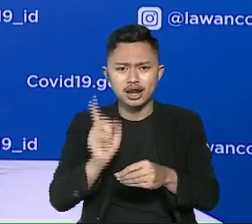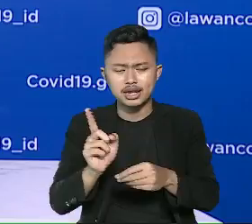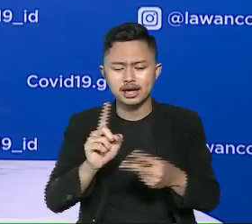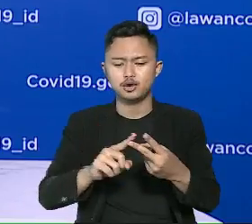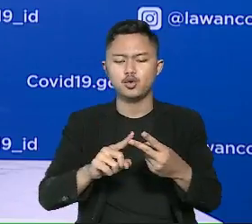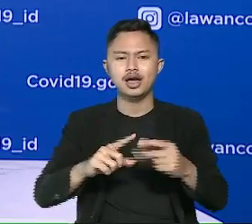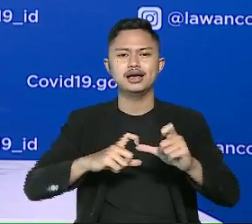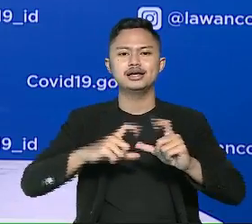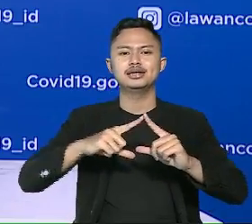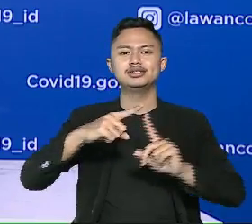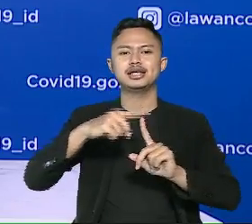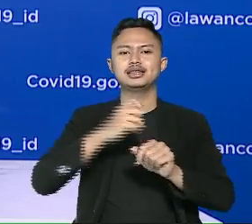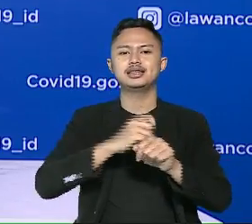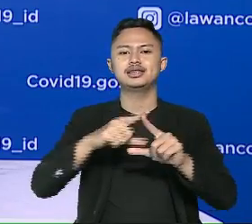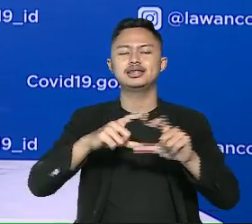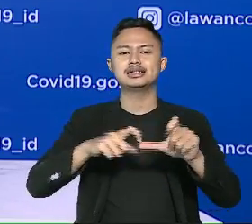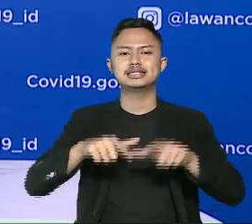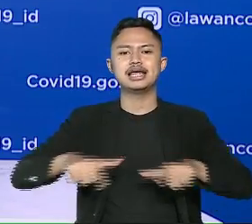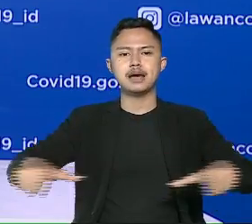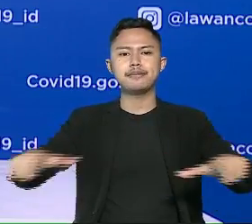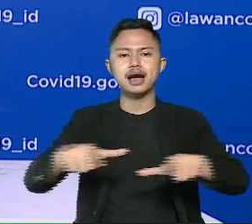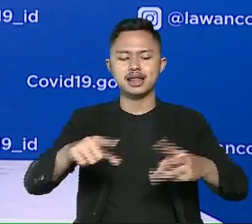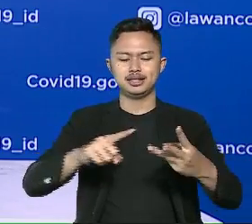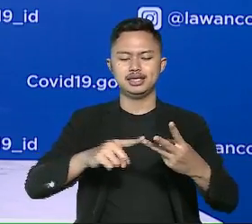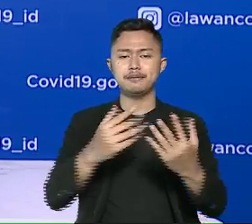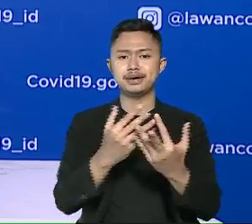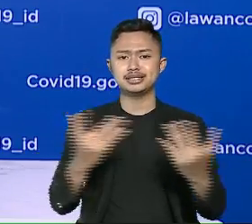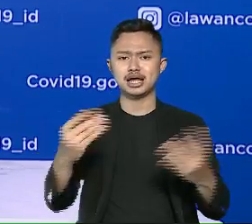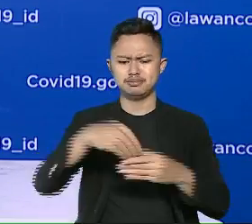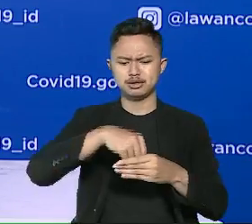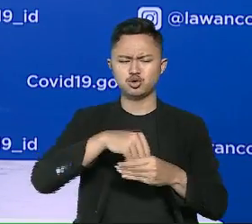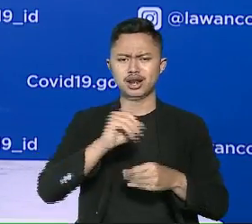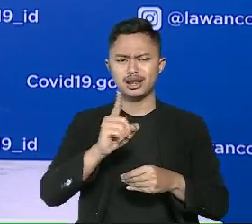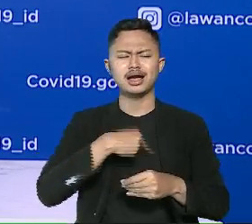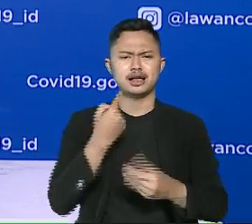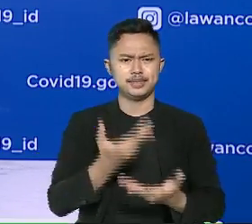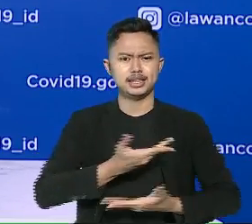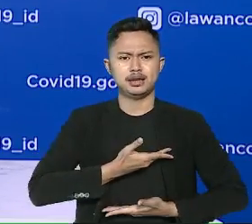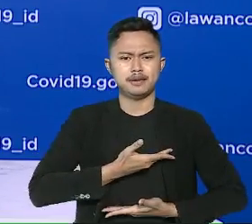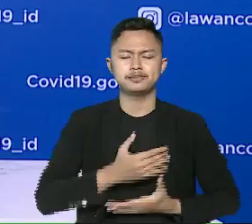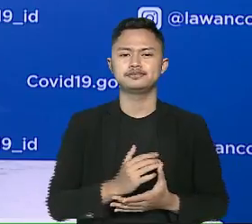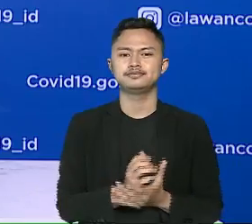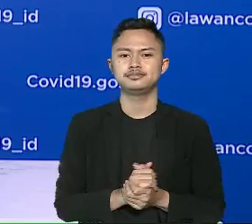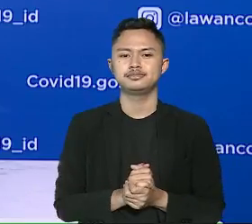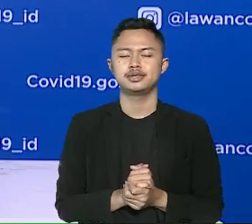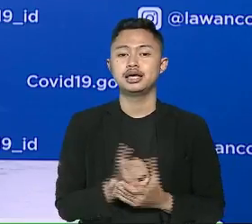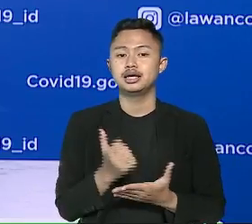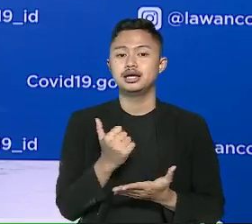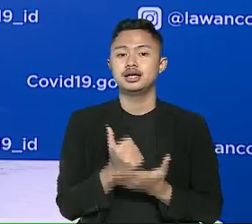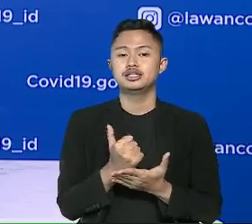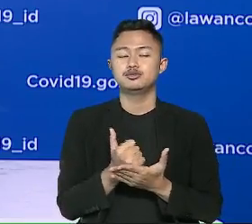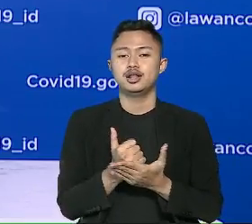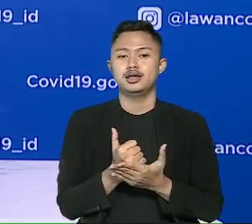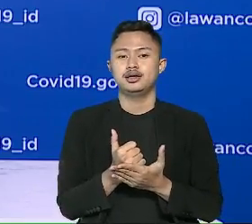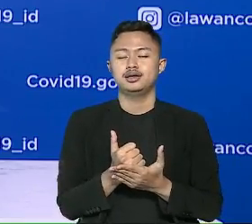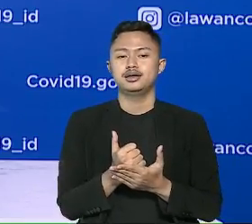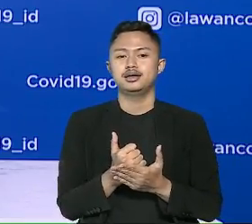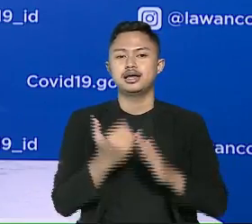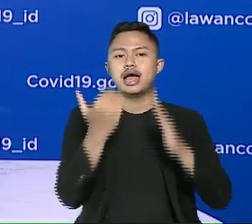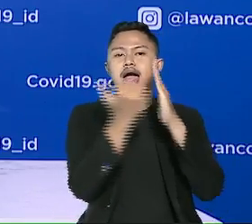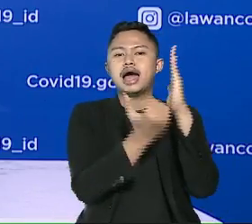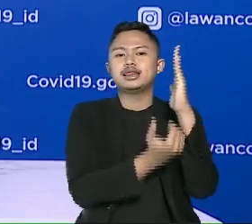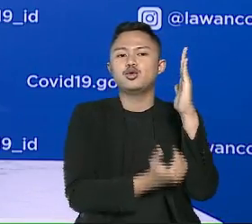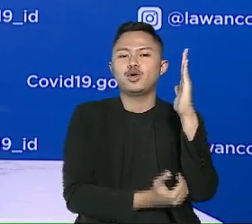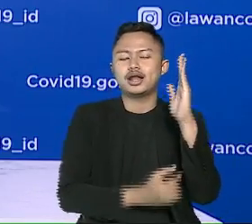lapangan maupun masyarakat. Sebagaimana yang saya sampaikan sebelumnya, bahwa pemberian alternatif kewajiban syarat